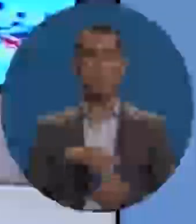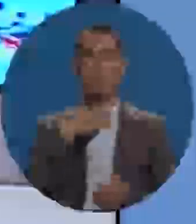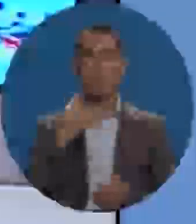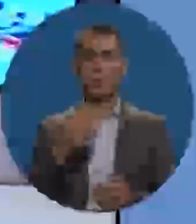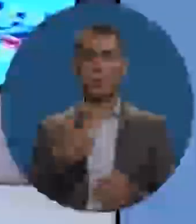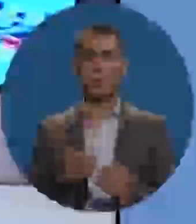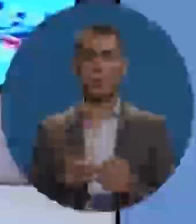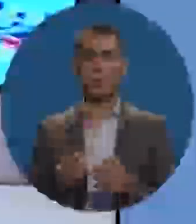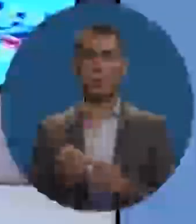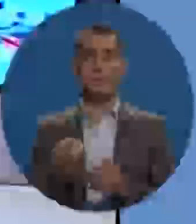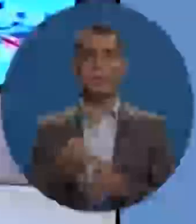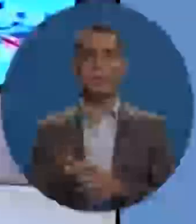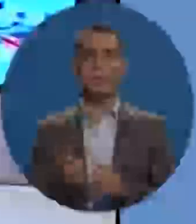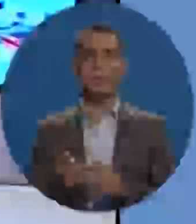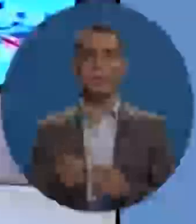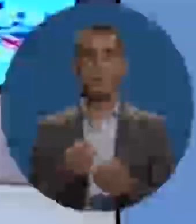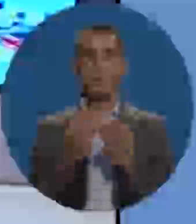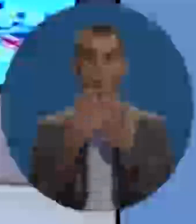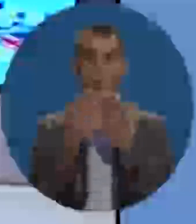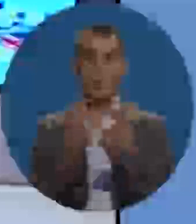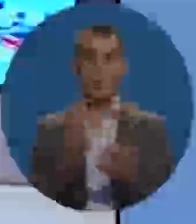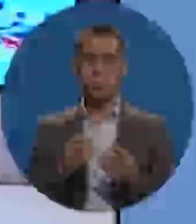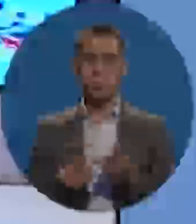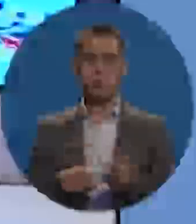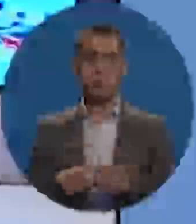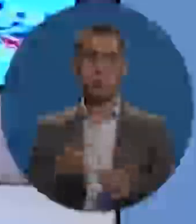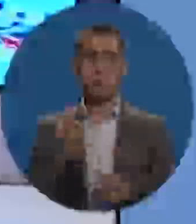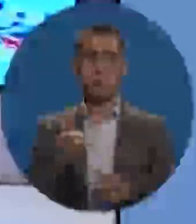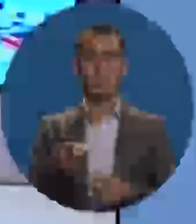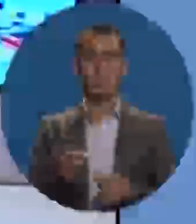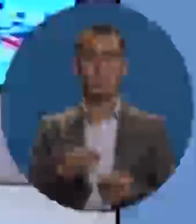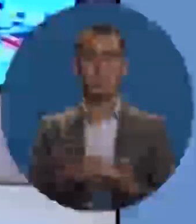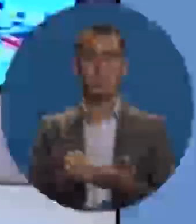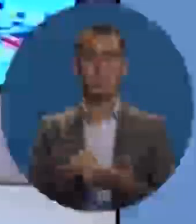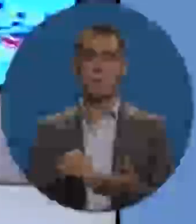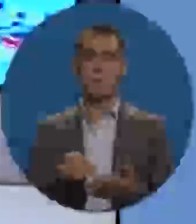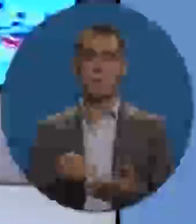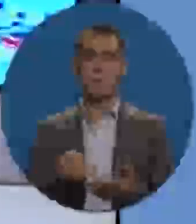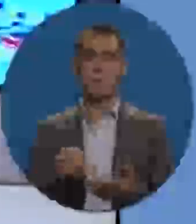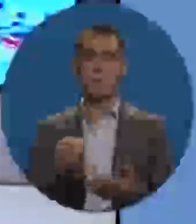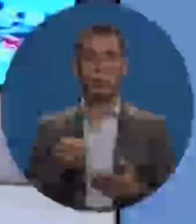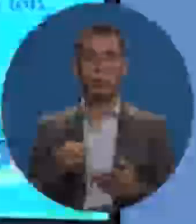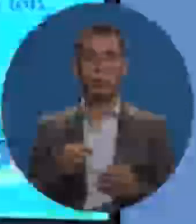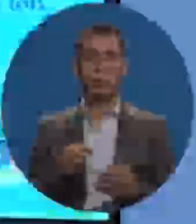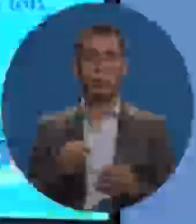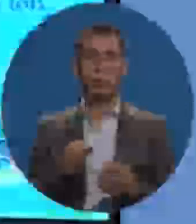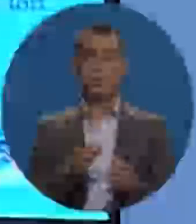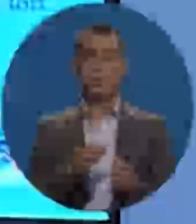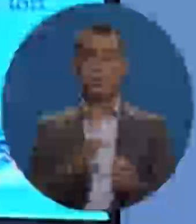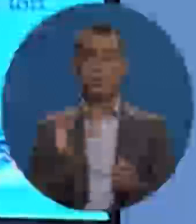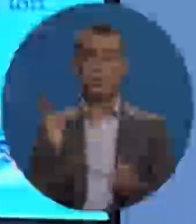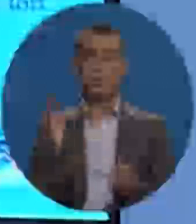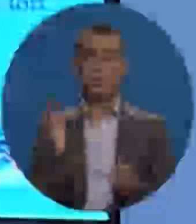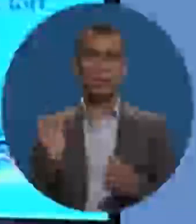таңбалы санды оқу үшін оның жазылуын оңнан шепке қарап, әр